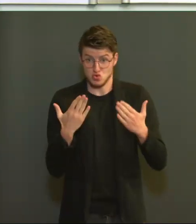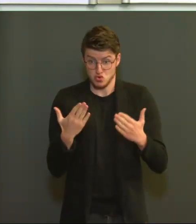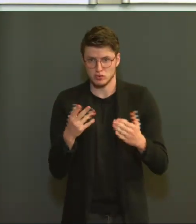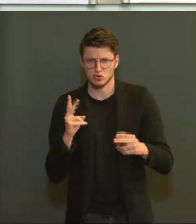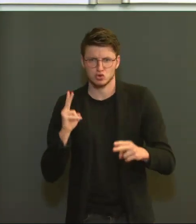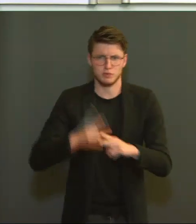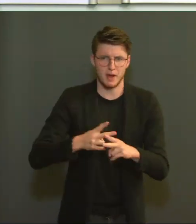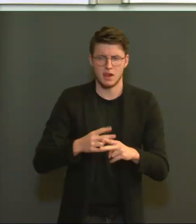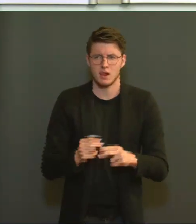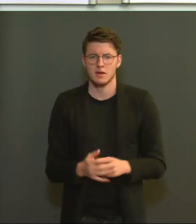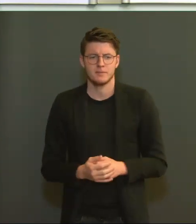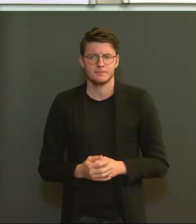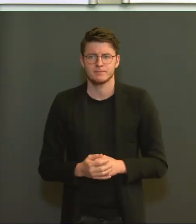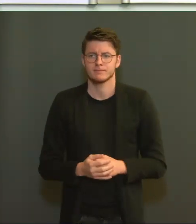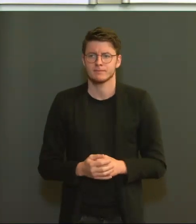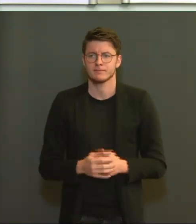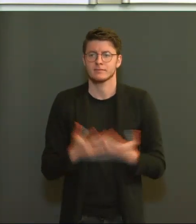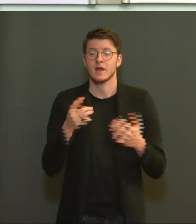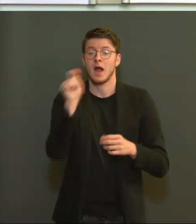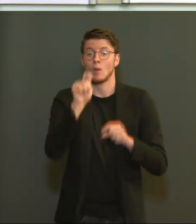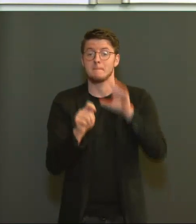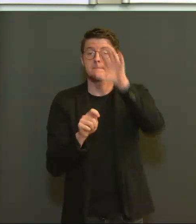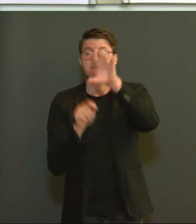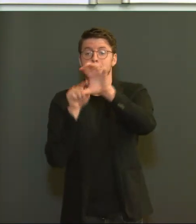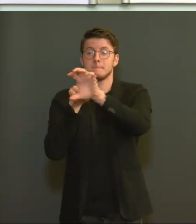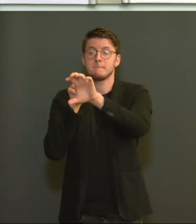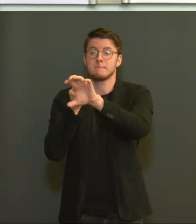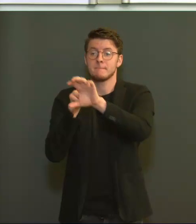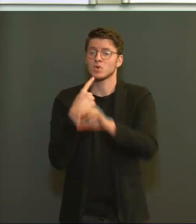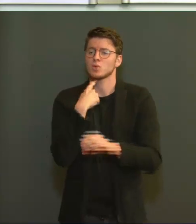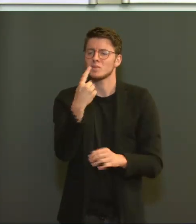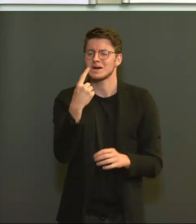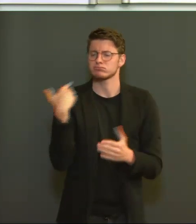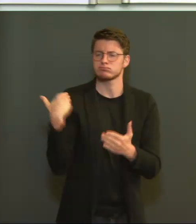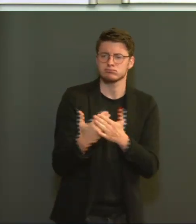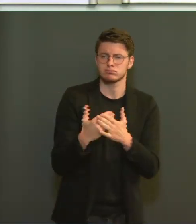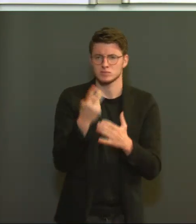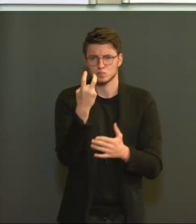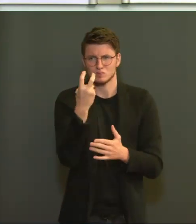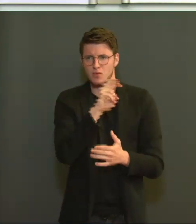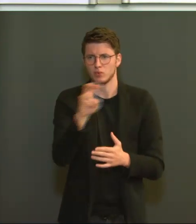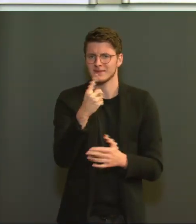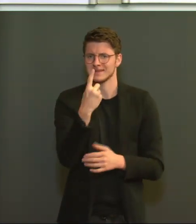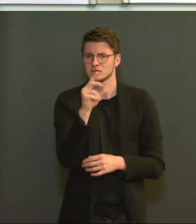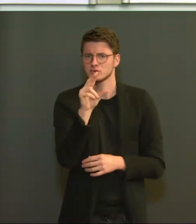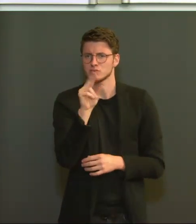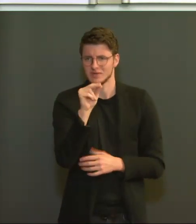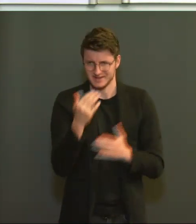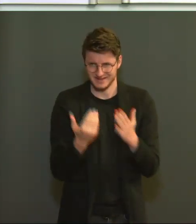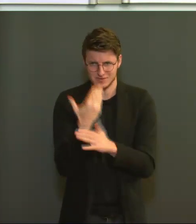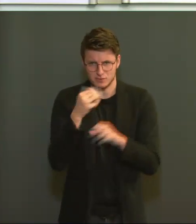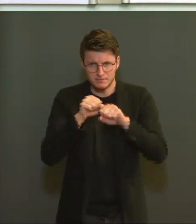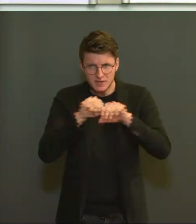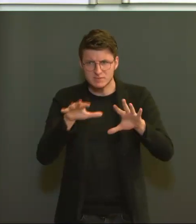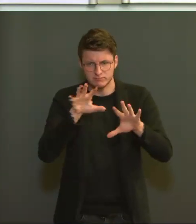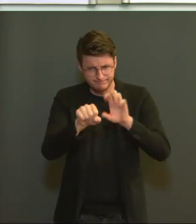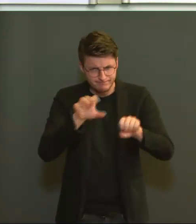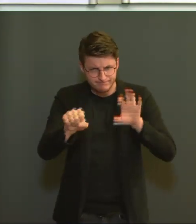In Antwerpen zijn er de afgelopen week 221 nieuwe gevallen vastgesteld.